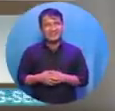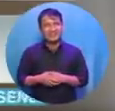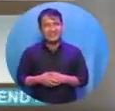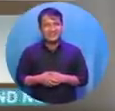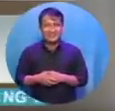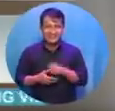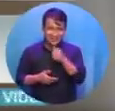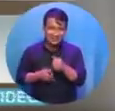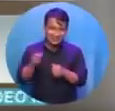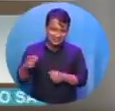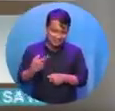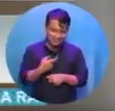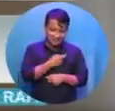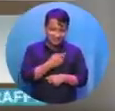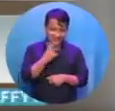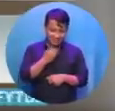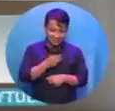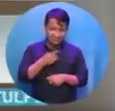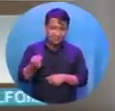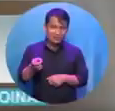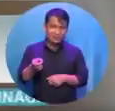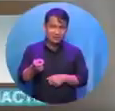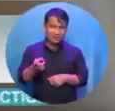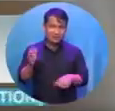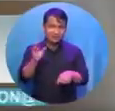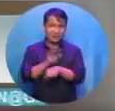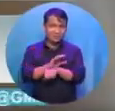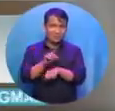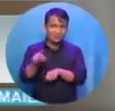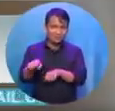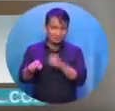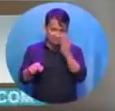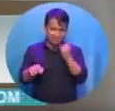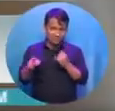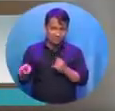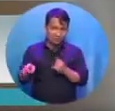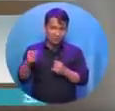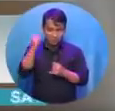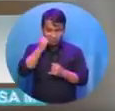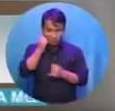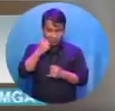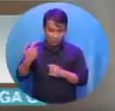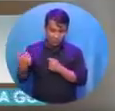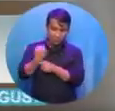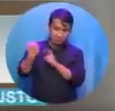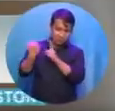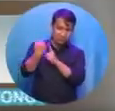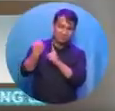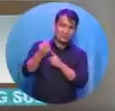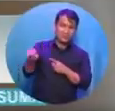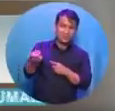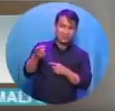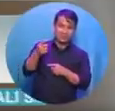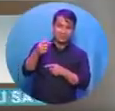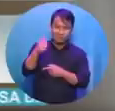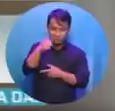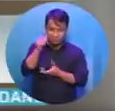Ah, palagi kang sinasaktan. So, opo. Napilitan kang mga bit dahil palagi kang sinasaktan ni...